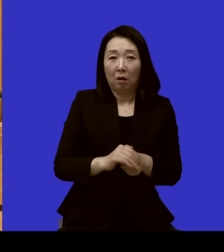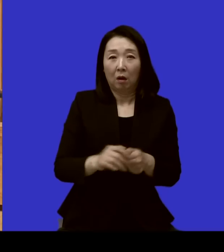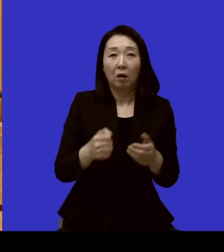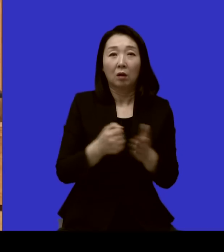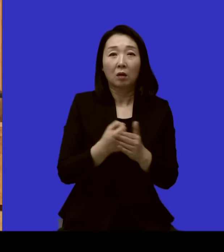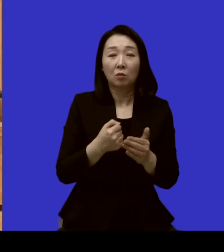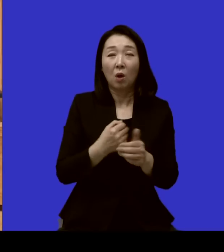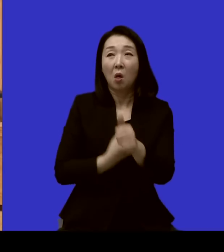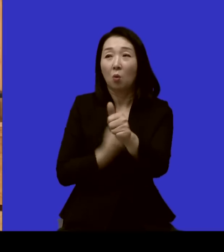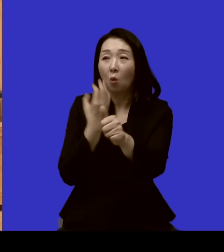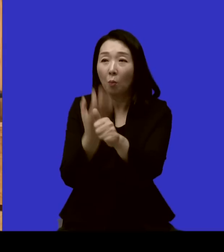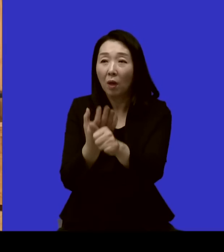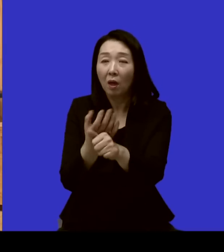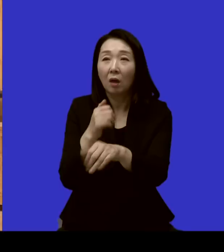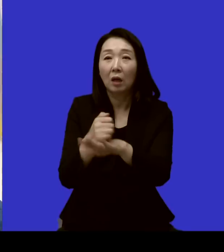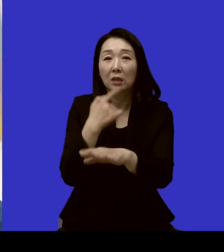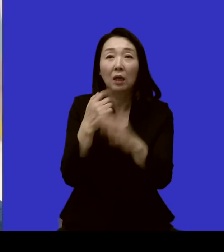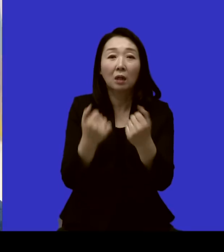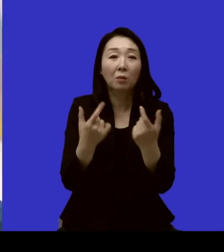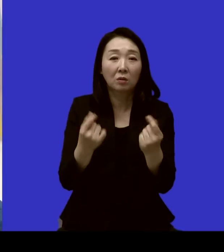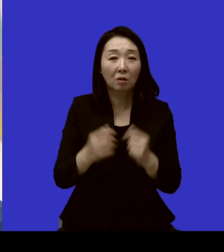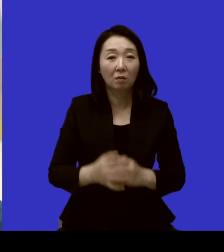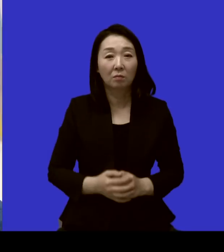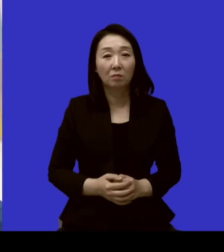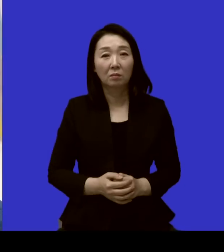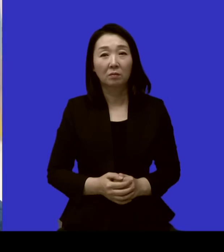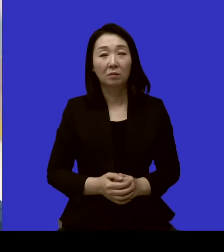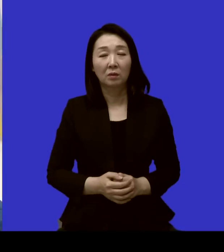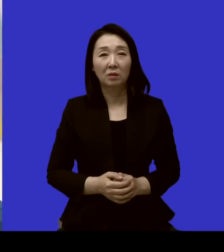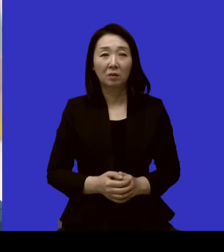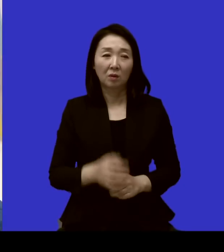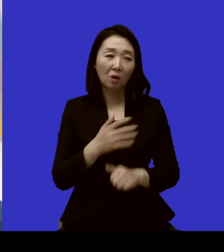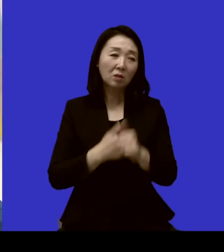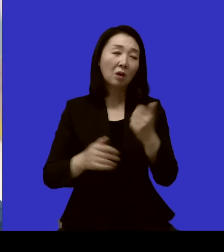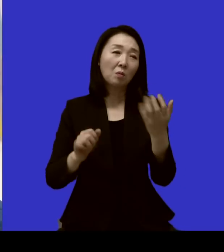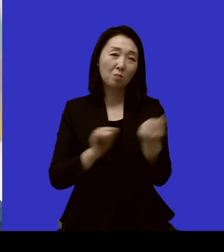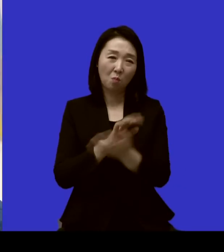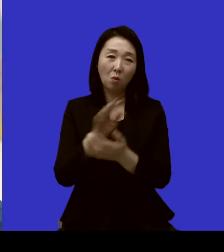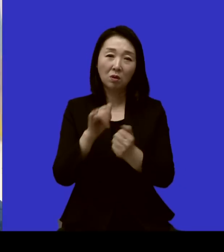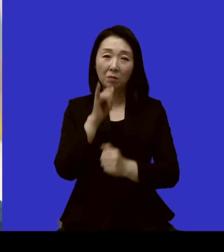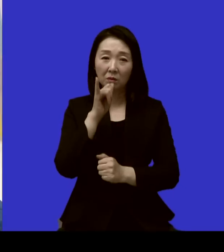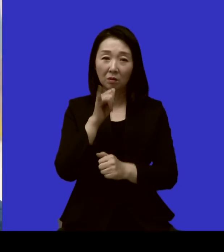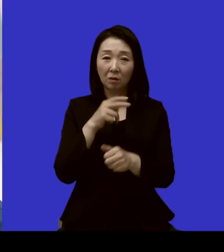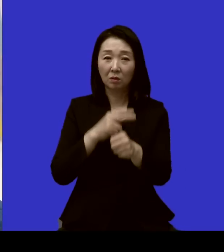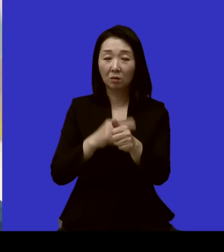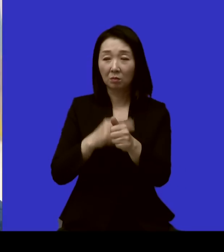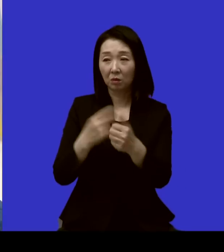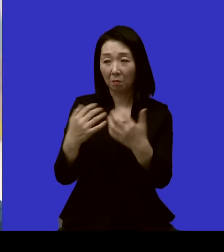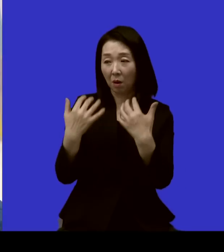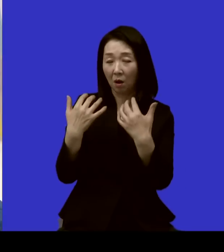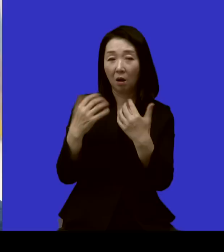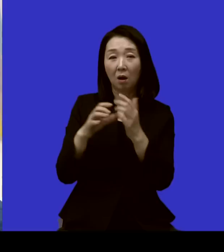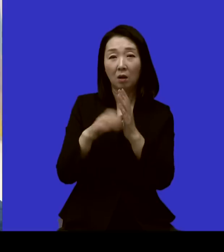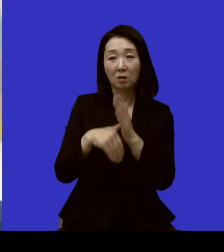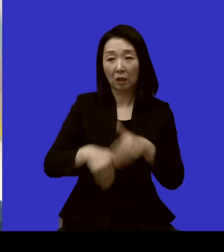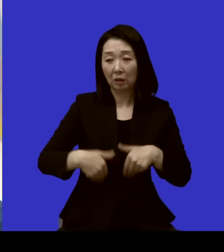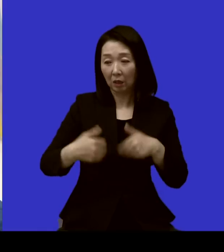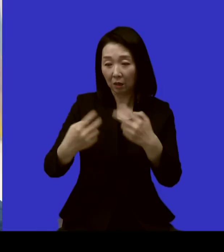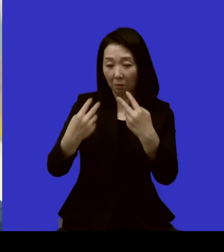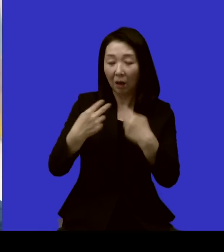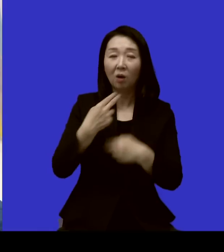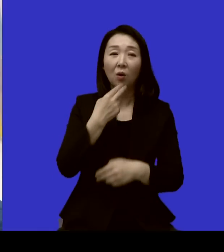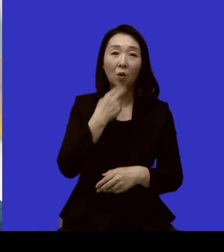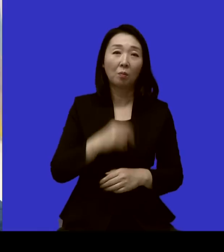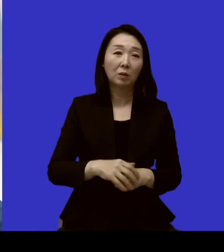살아남은 것 같은 네, 그런. 저 혼자 그런. 예, 그럴 수도 있겠네요. 그런 복합적인 것들이 있다 보니까 네. 사실은 선생님들도 조금은 이렇게 아. 따뜻한 시선이